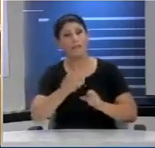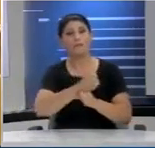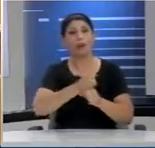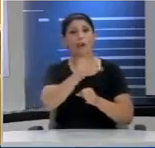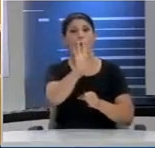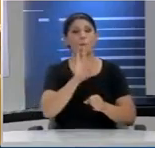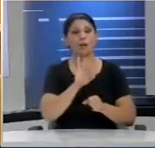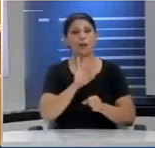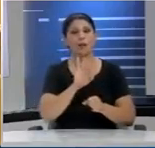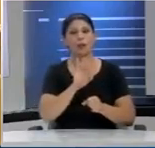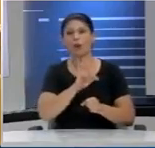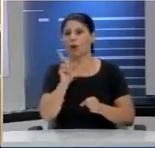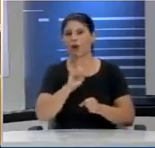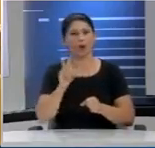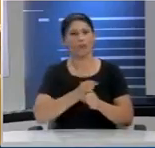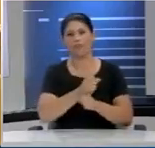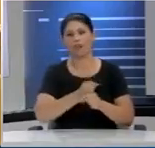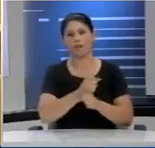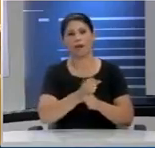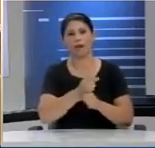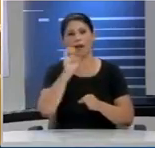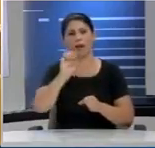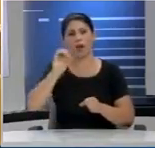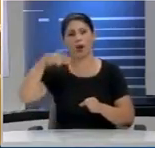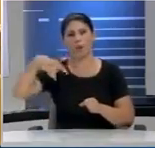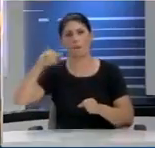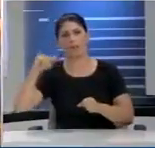επιλογής τους, αντί για τα φαρμακεία του ΕΟΠΗ.